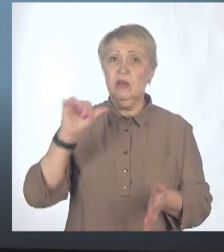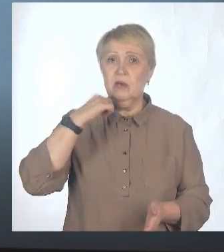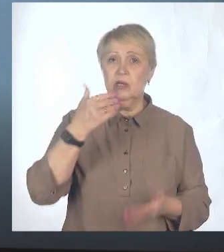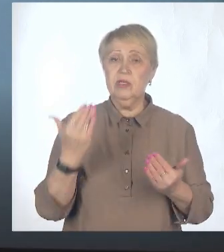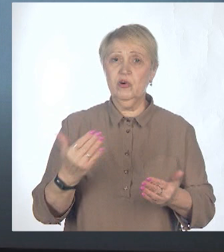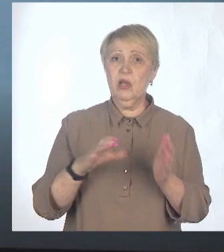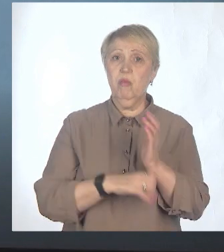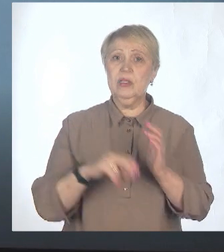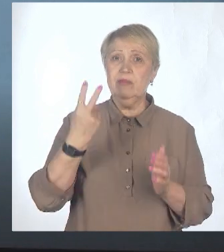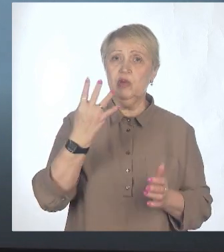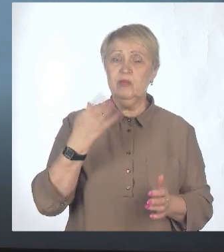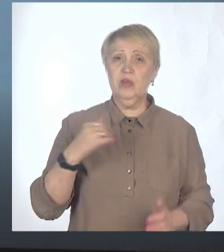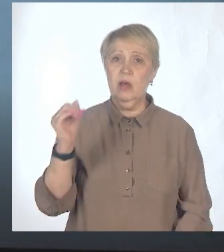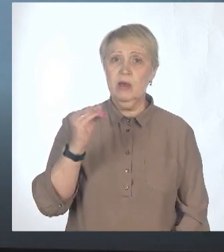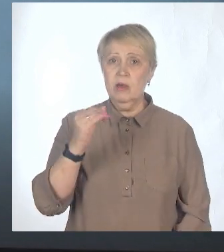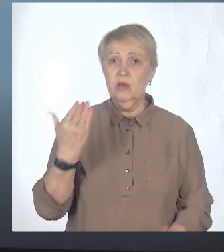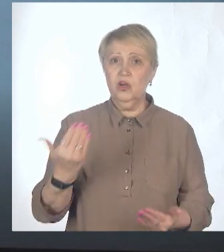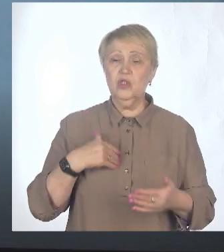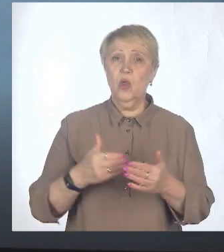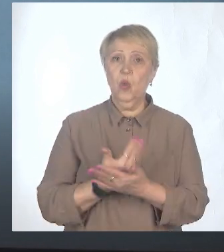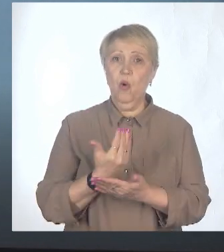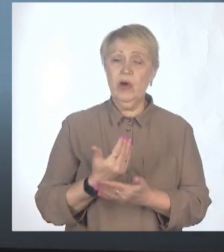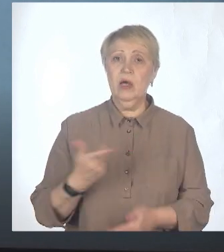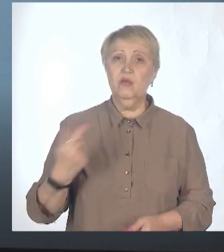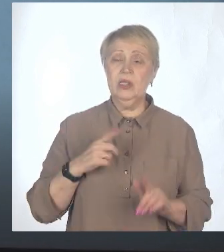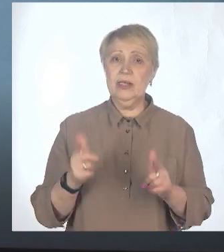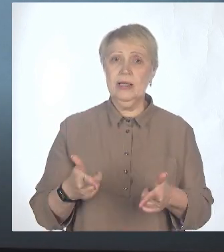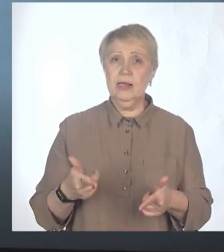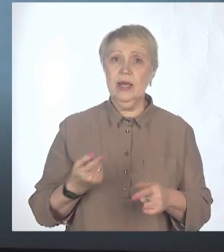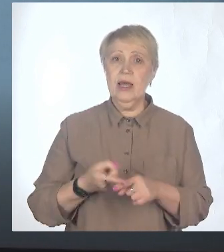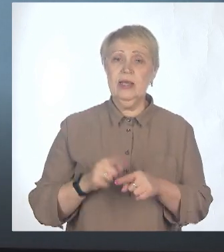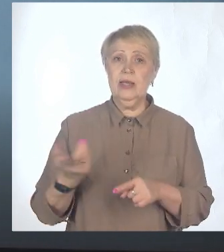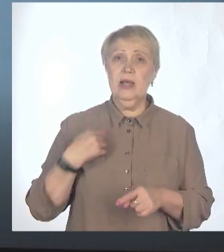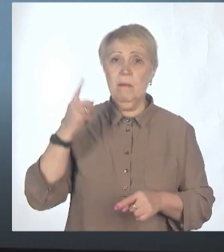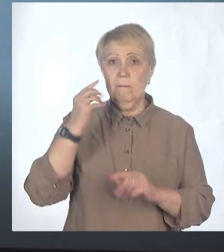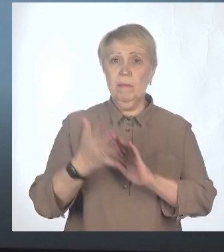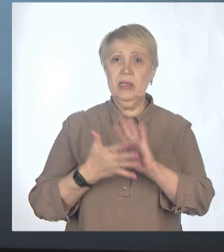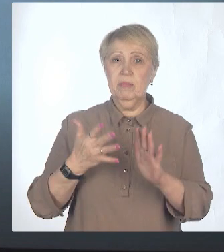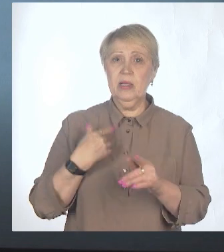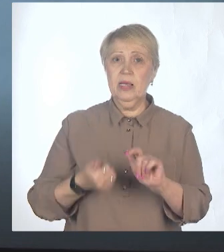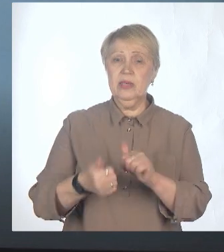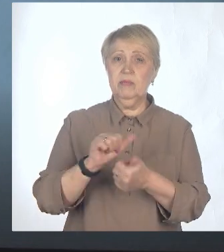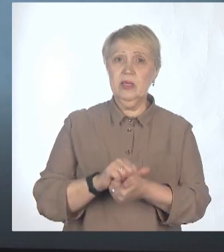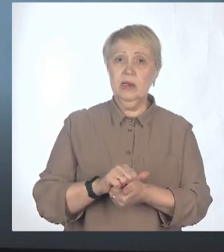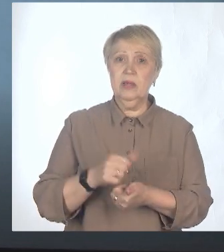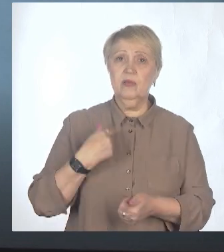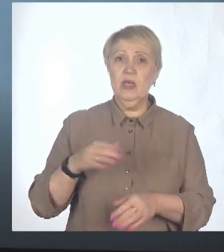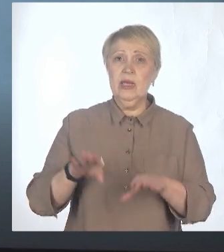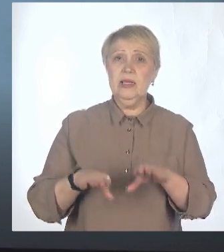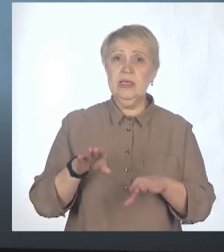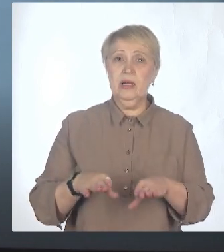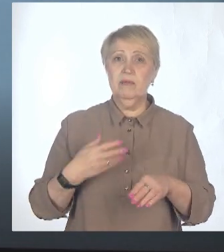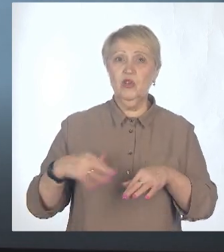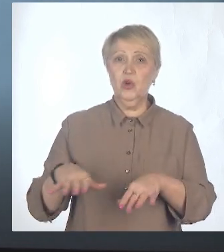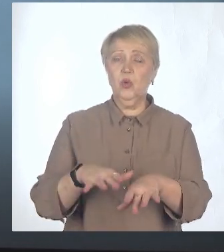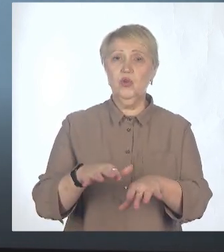февраля, мы называем уже сверхновой реальностью и для понимания изменений сравниваем текущее положение дел всего лишь с